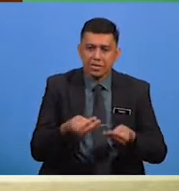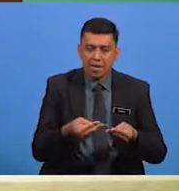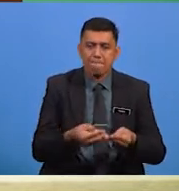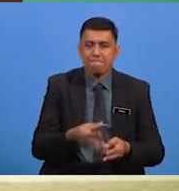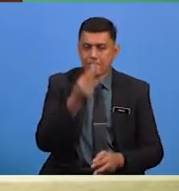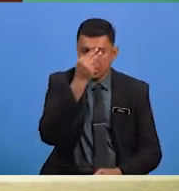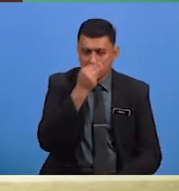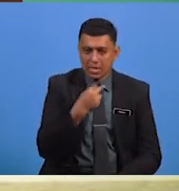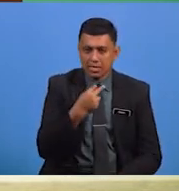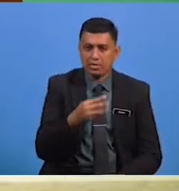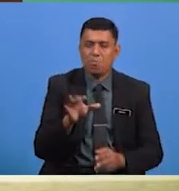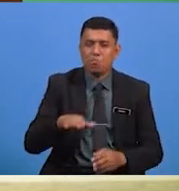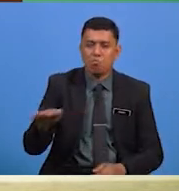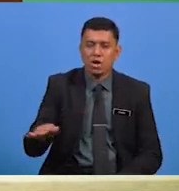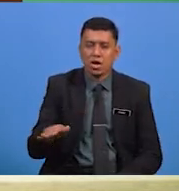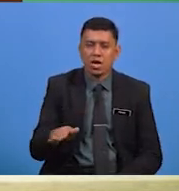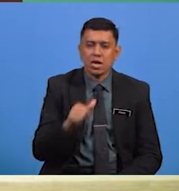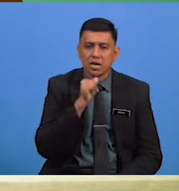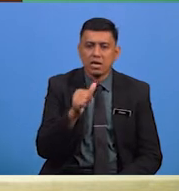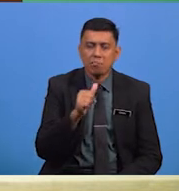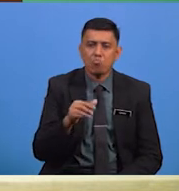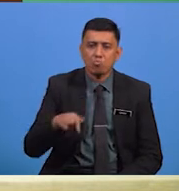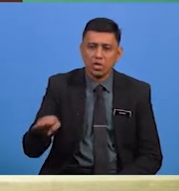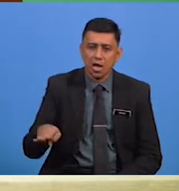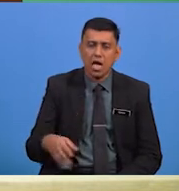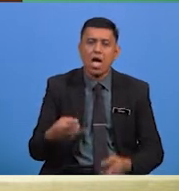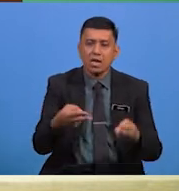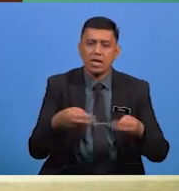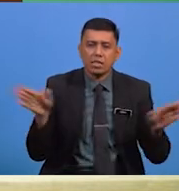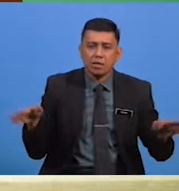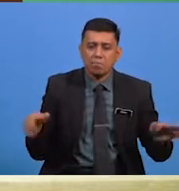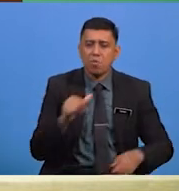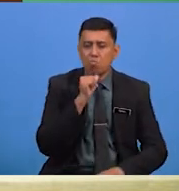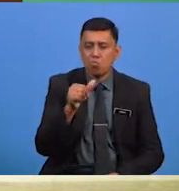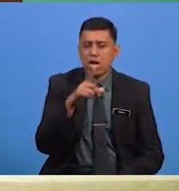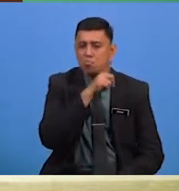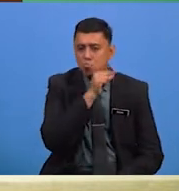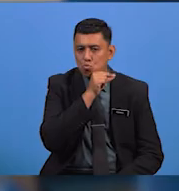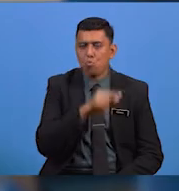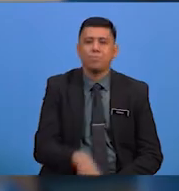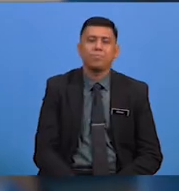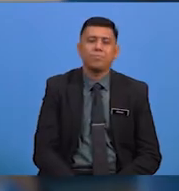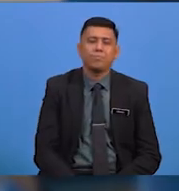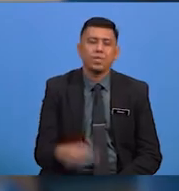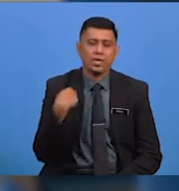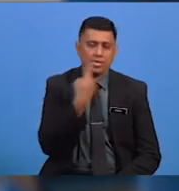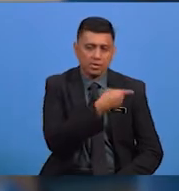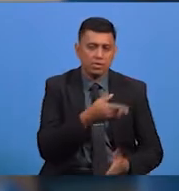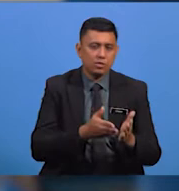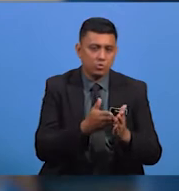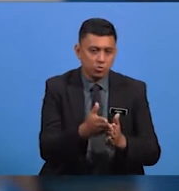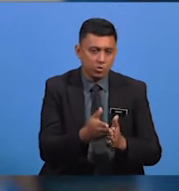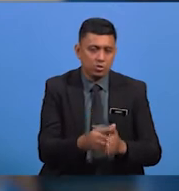menangis bukan budak. Hendak terbang bukan burung. Kita teruskan